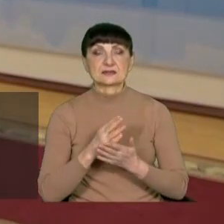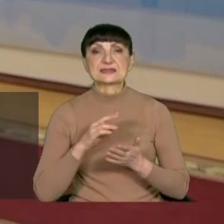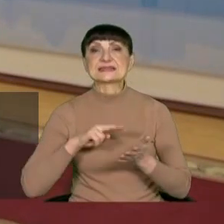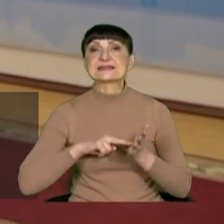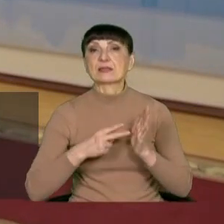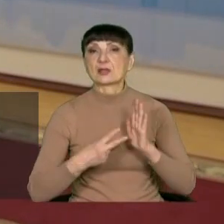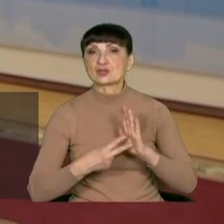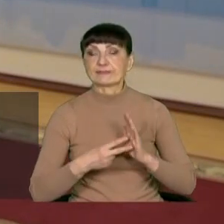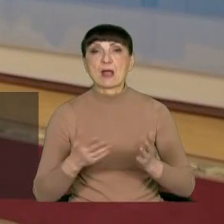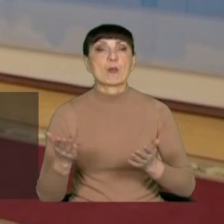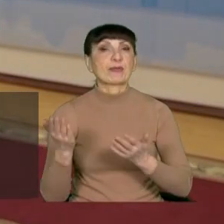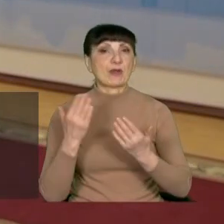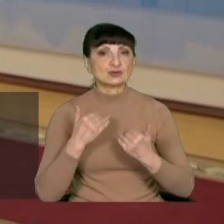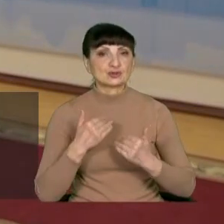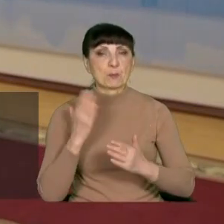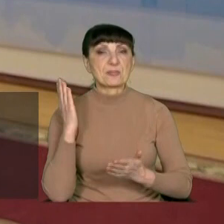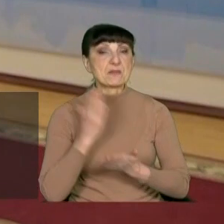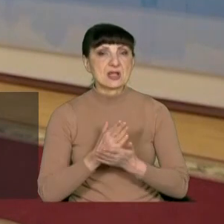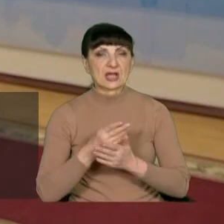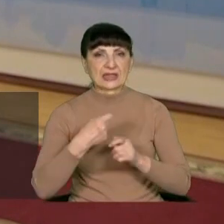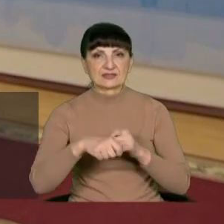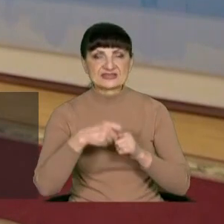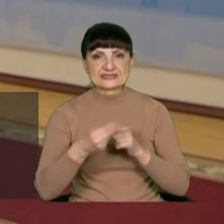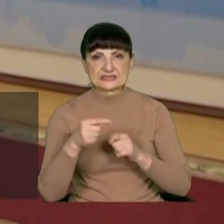задача привлечь прямых иностранных